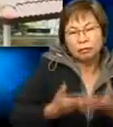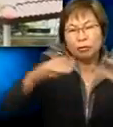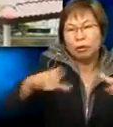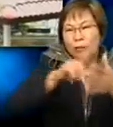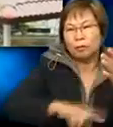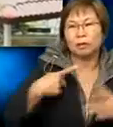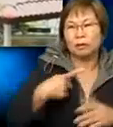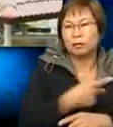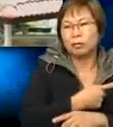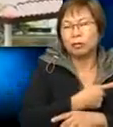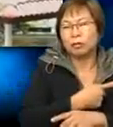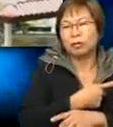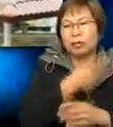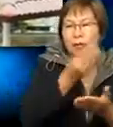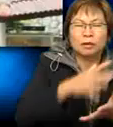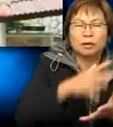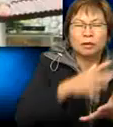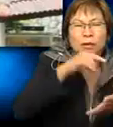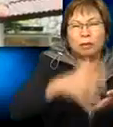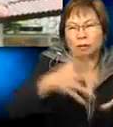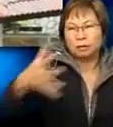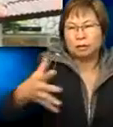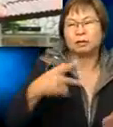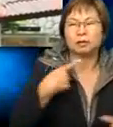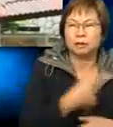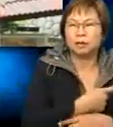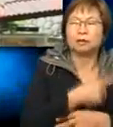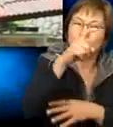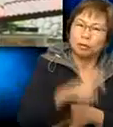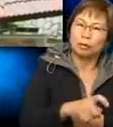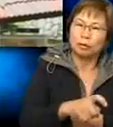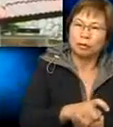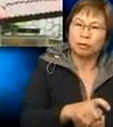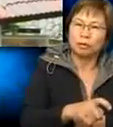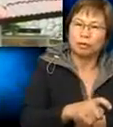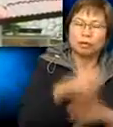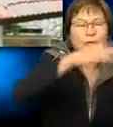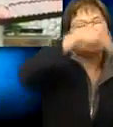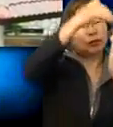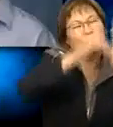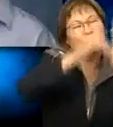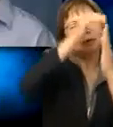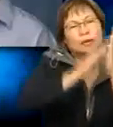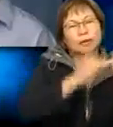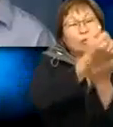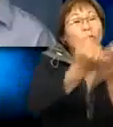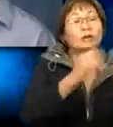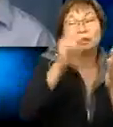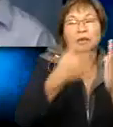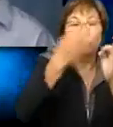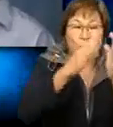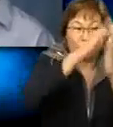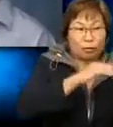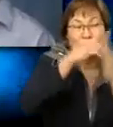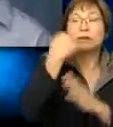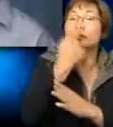Kalau kita buat mural macam mana? Belanjanya tidak besar. Kita hanya memerlukan cat dan berus saja. Kalau buat